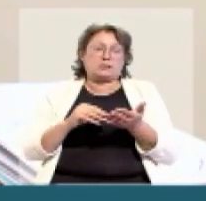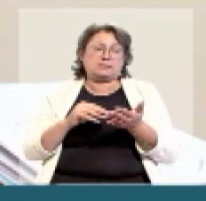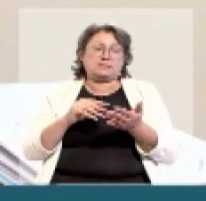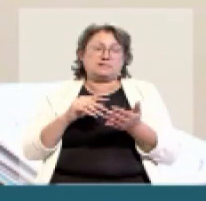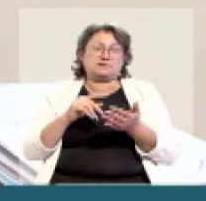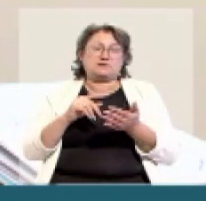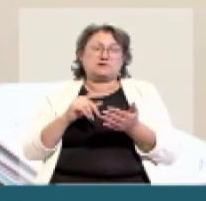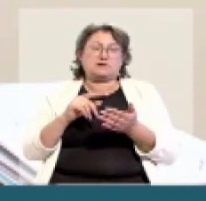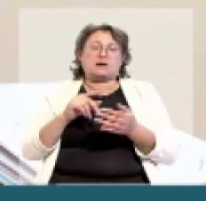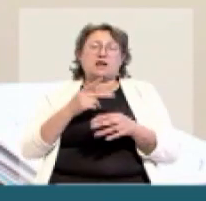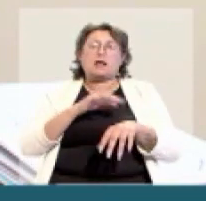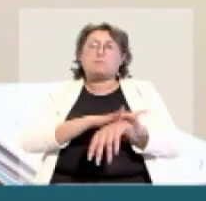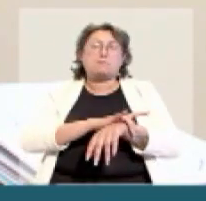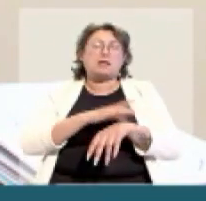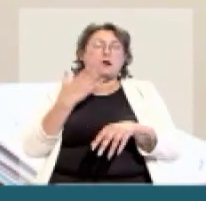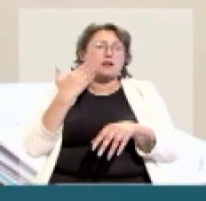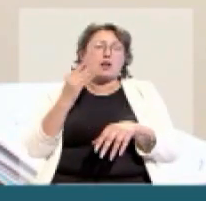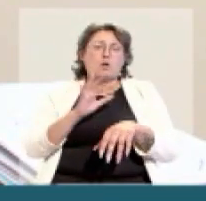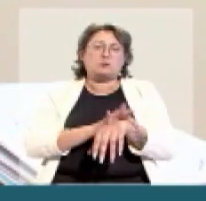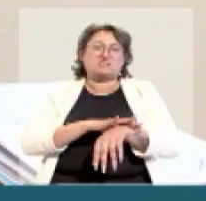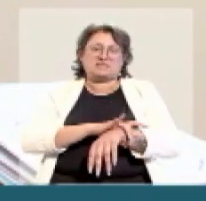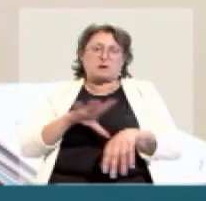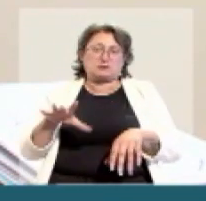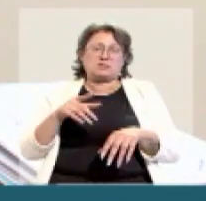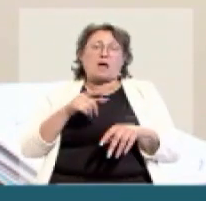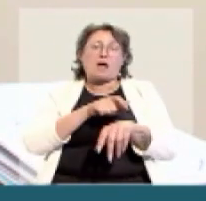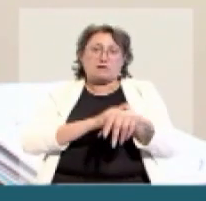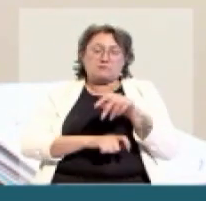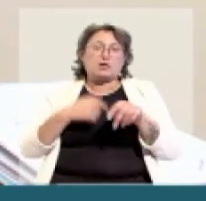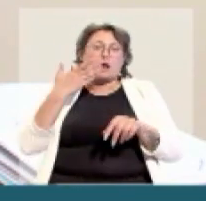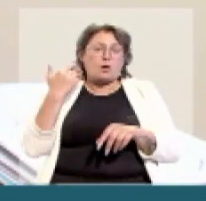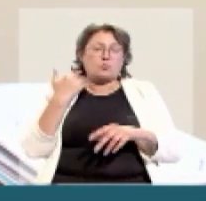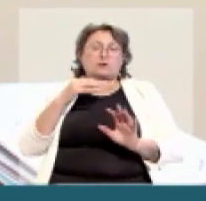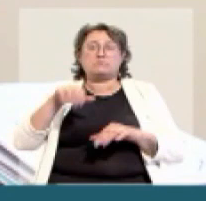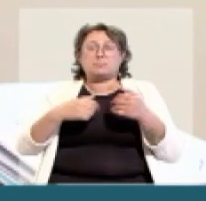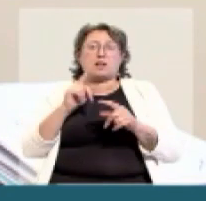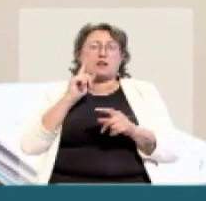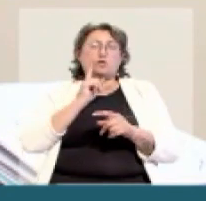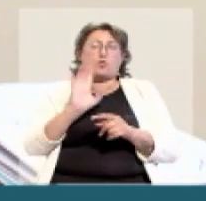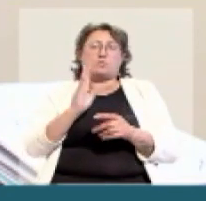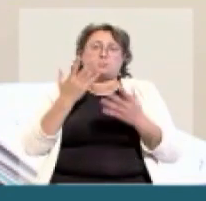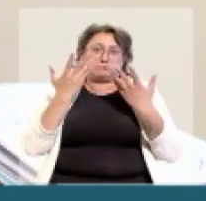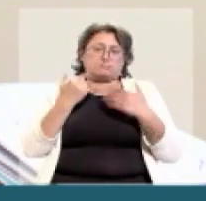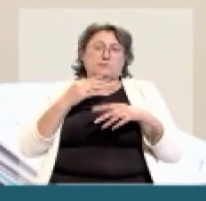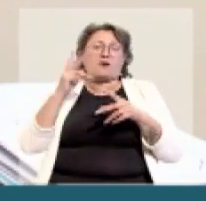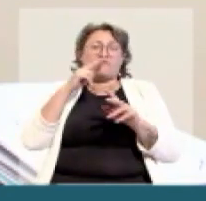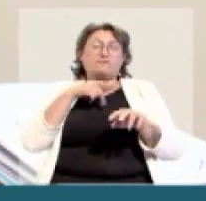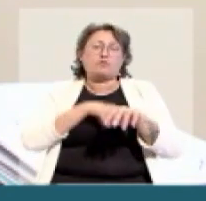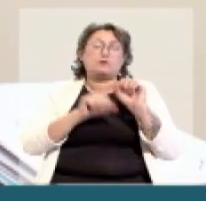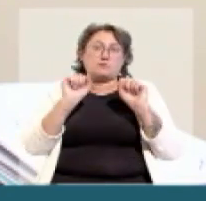ремешок браслета нелегко снимается. Средство само легкое, не создает дискомфорта,